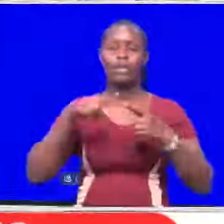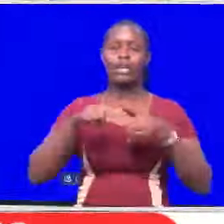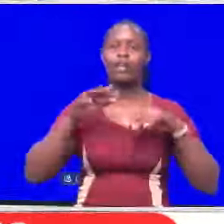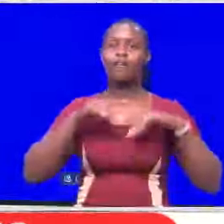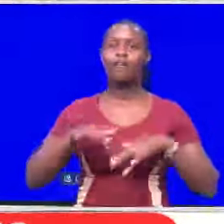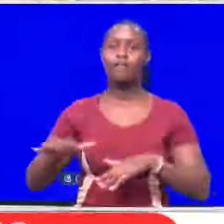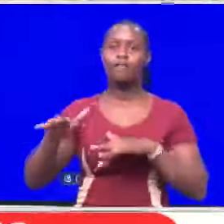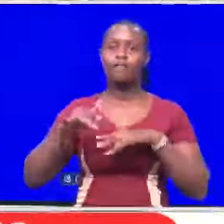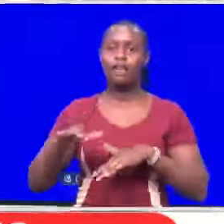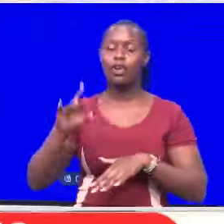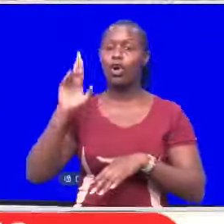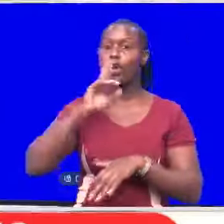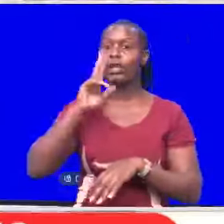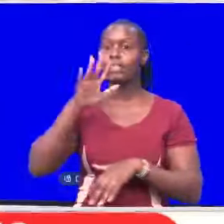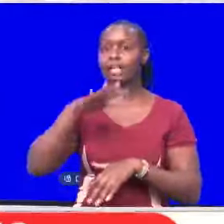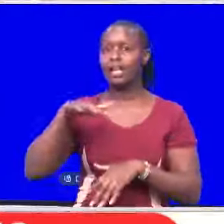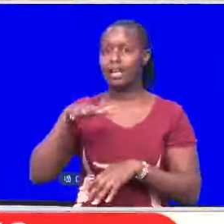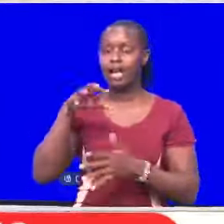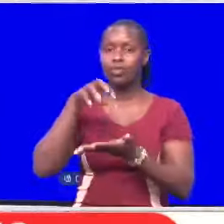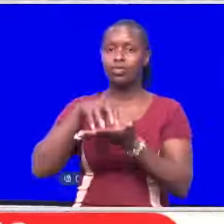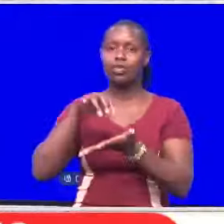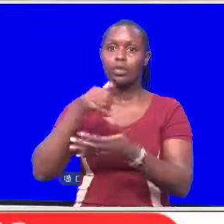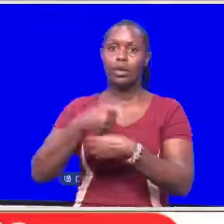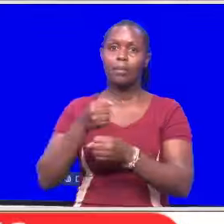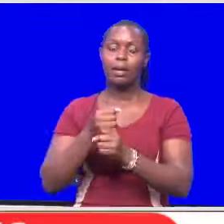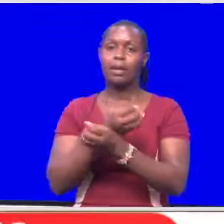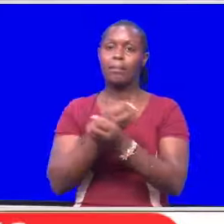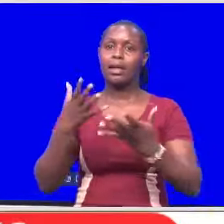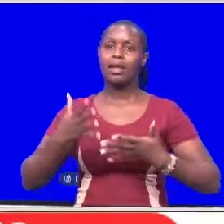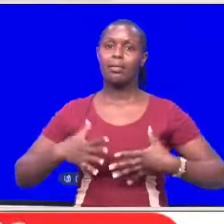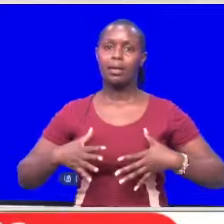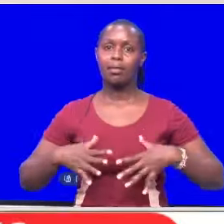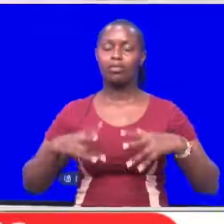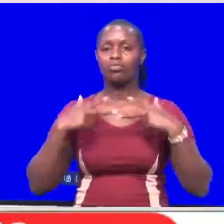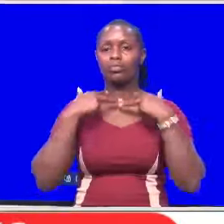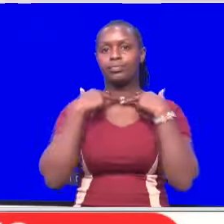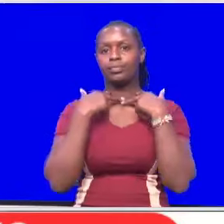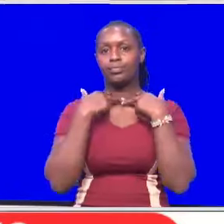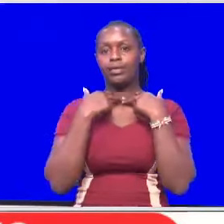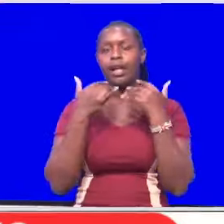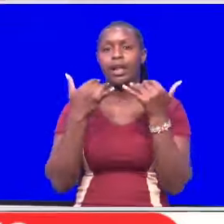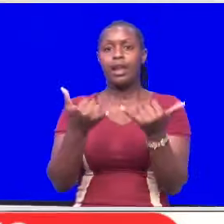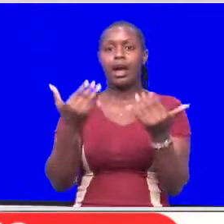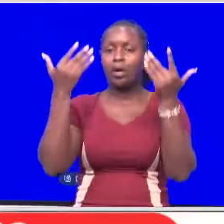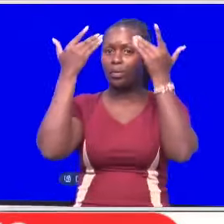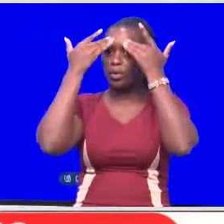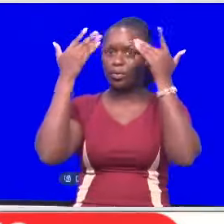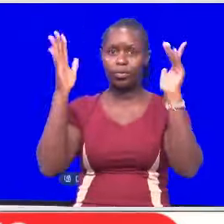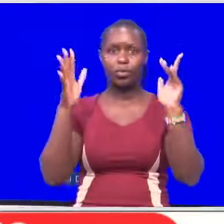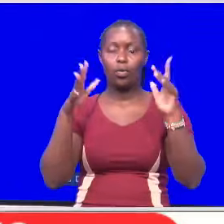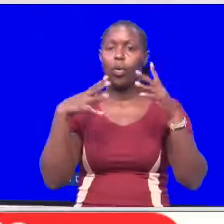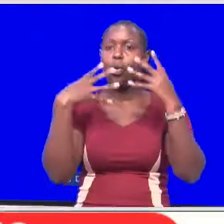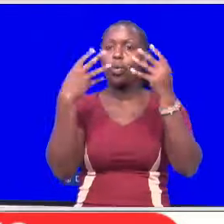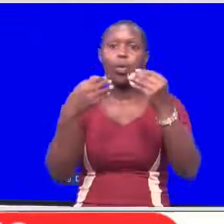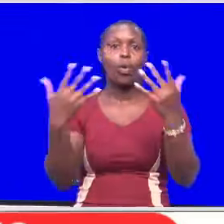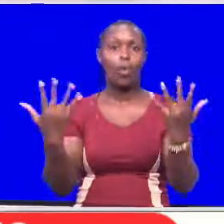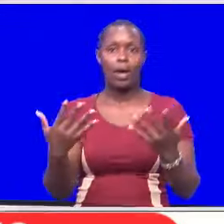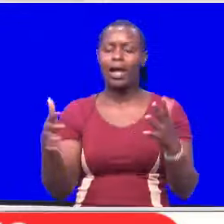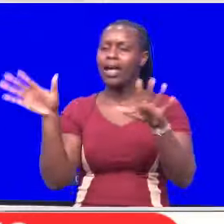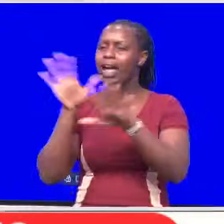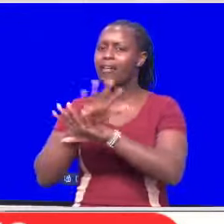situation which has left many residents at a crossroad. Saizi tumeshindwa tutaenda wapi? Saizi kumebomolewa kila pali.